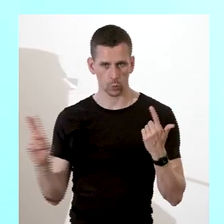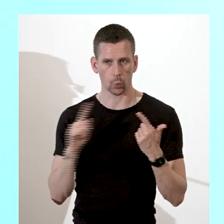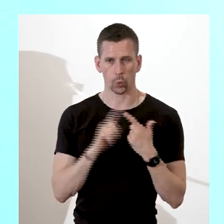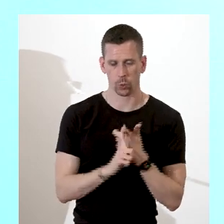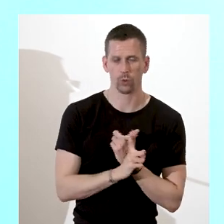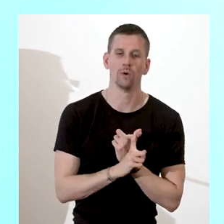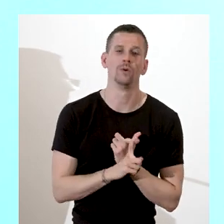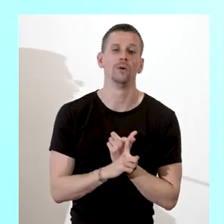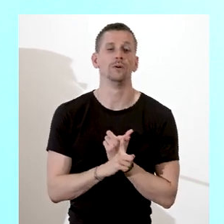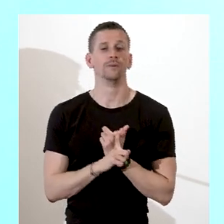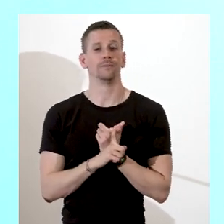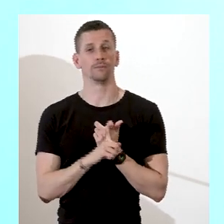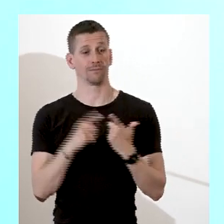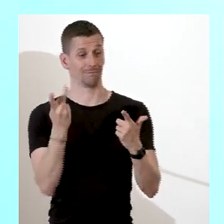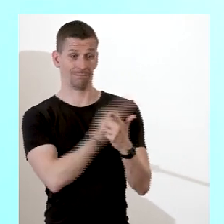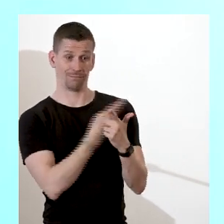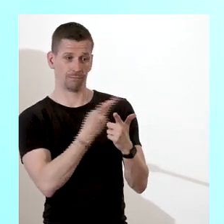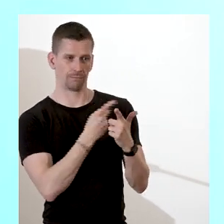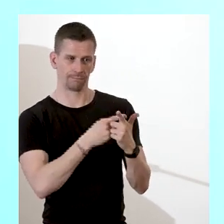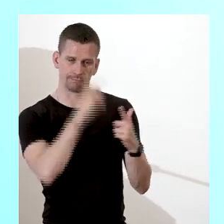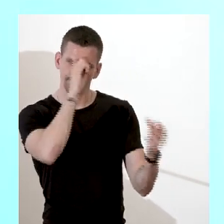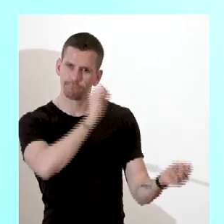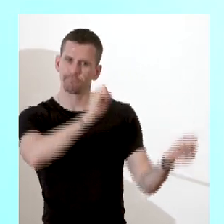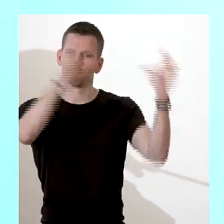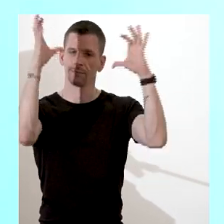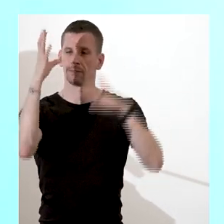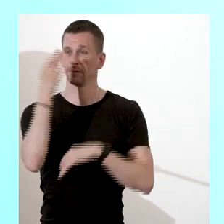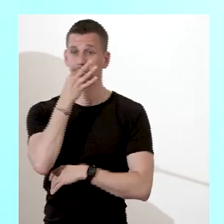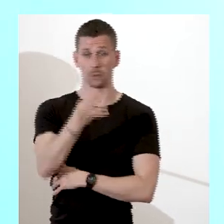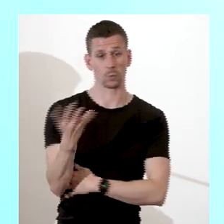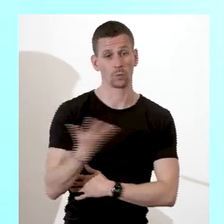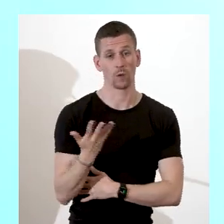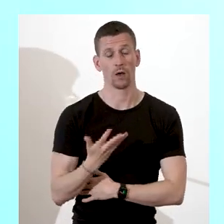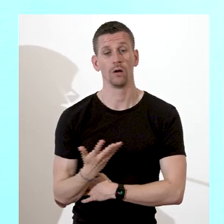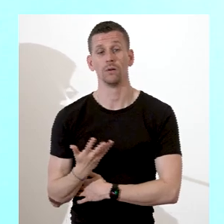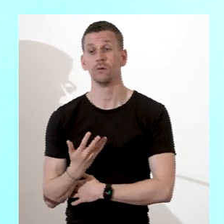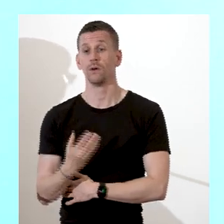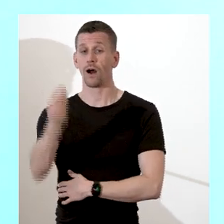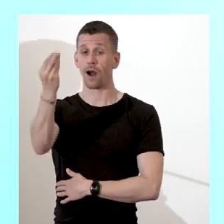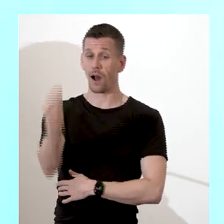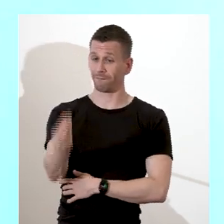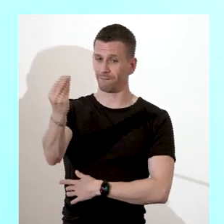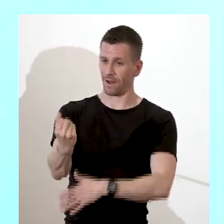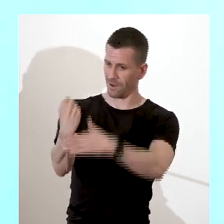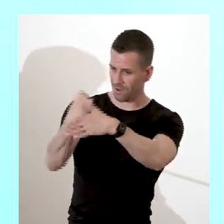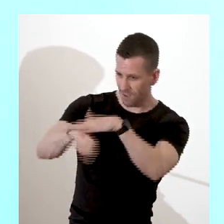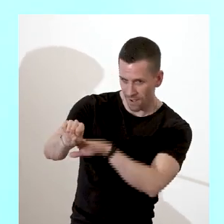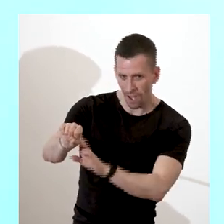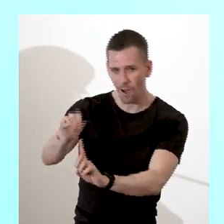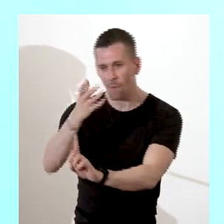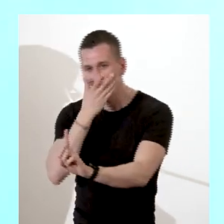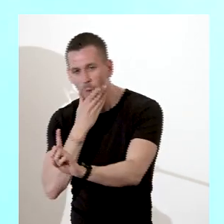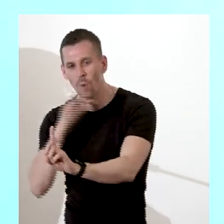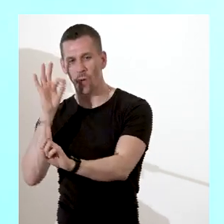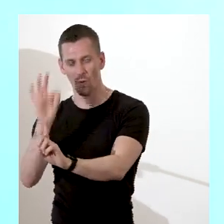naît bon à l'état de nature, c'est la société qui le corrompt. Je terminerai en rappelant que le